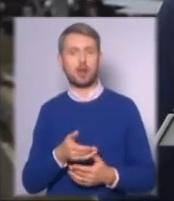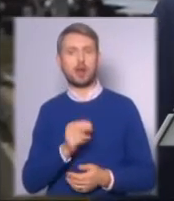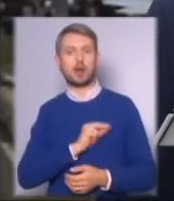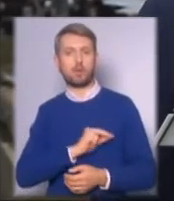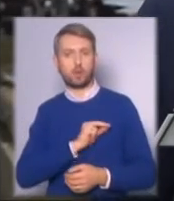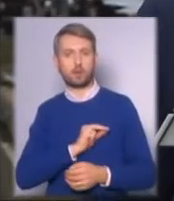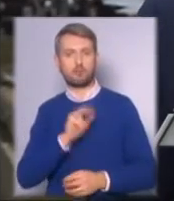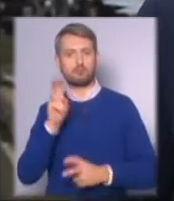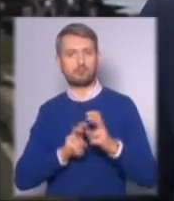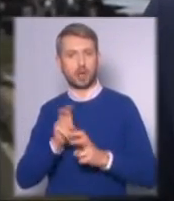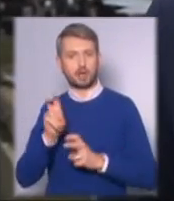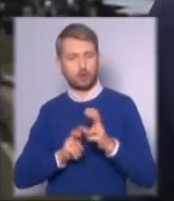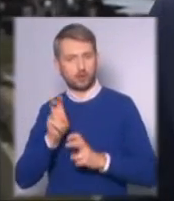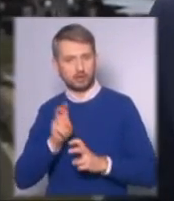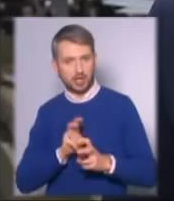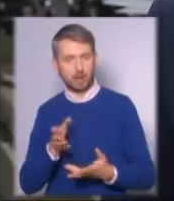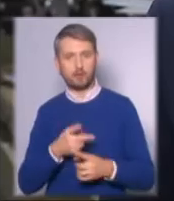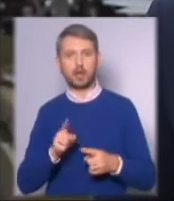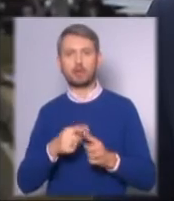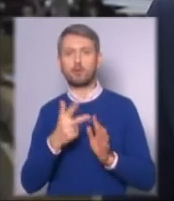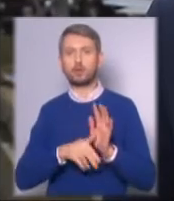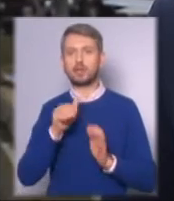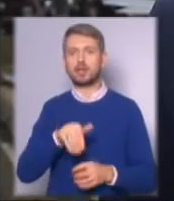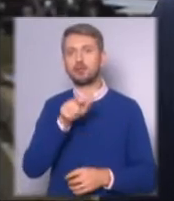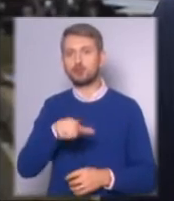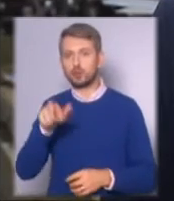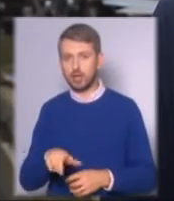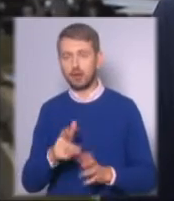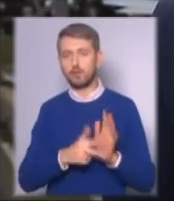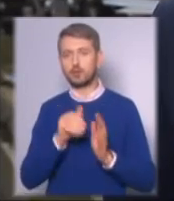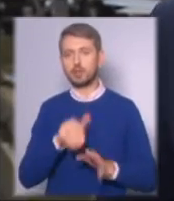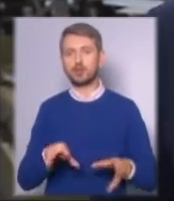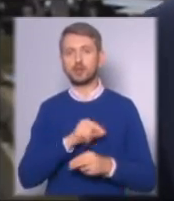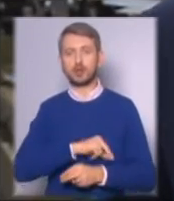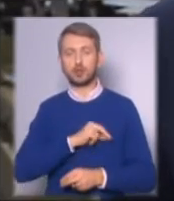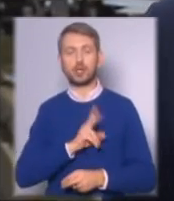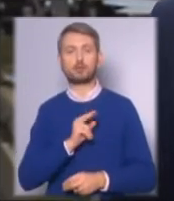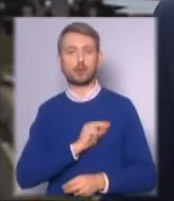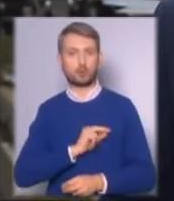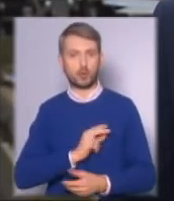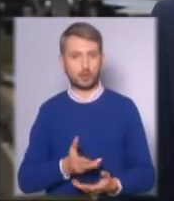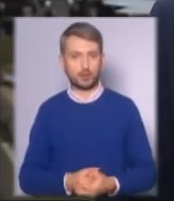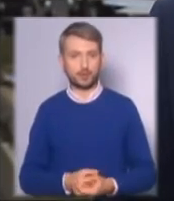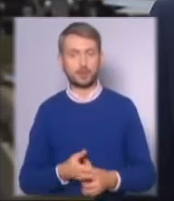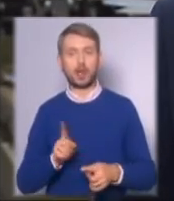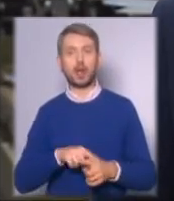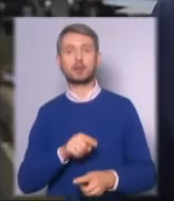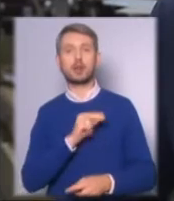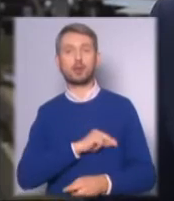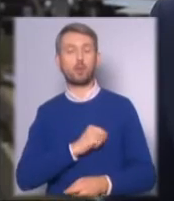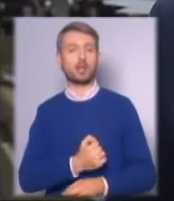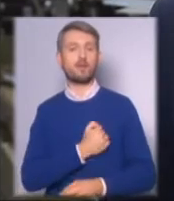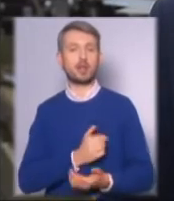производственників. «Укроборонпром» – это 80 тысяч людей, 80 тысяч сотрудников, которые работают. Это работа военнослужащих.